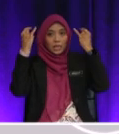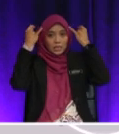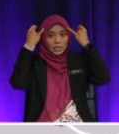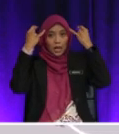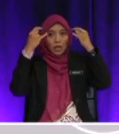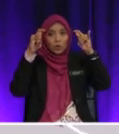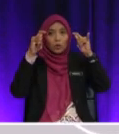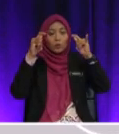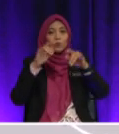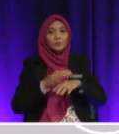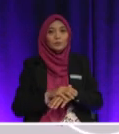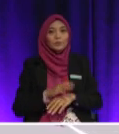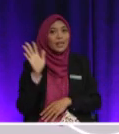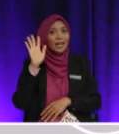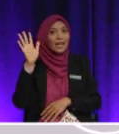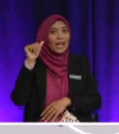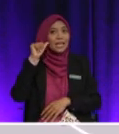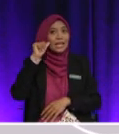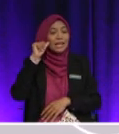Aqila jahanis ayah